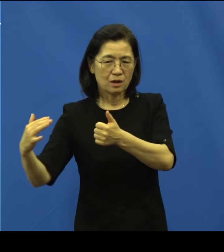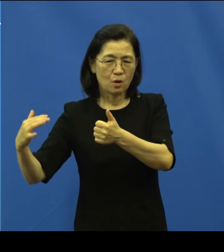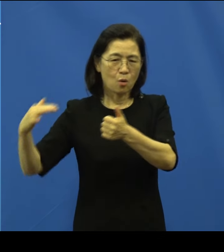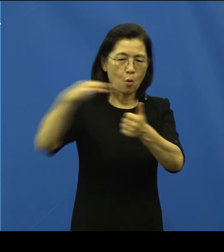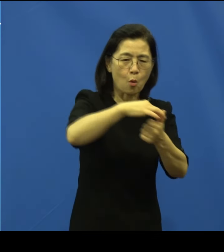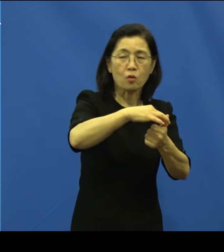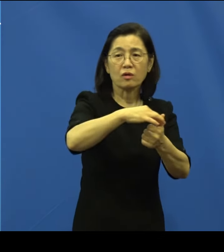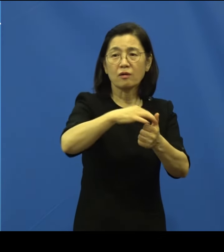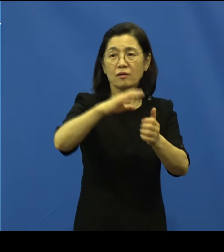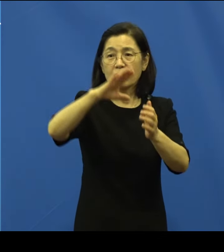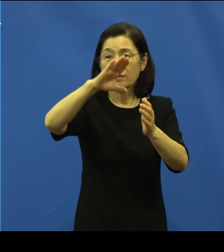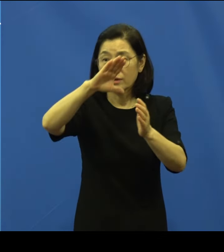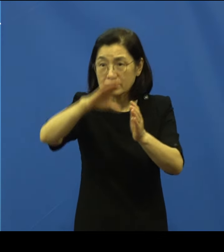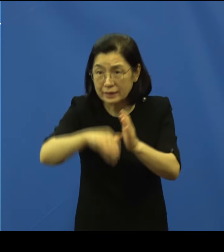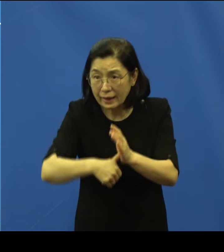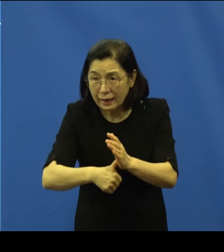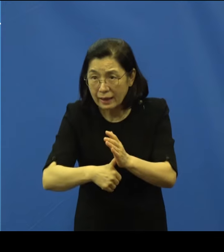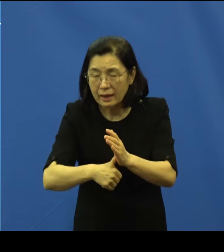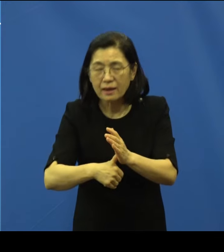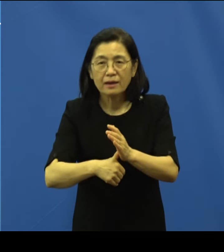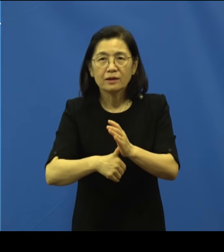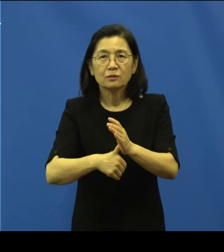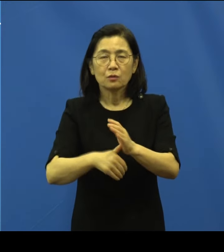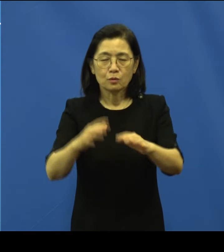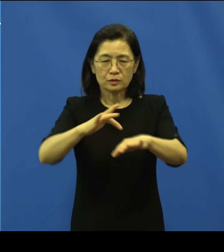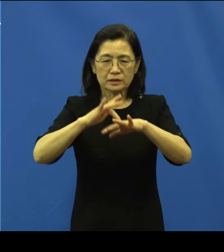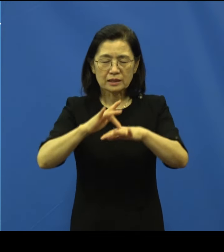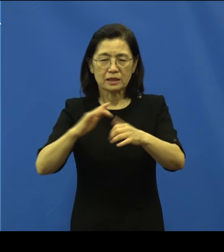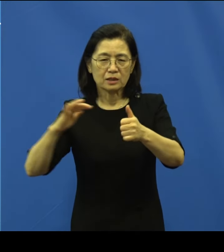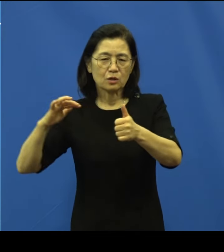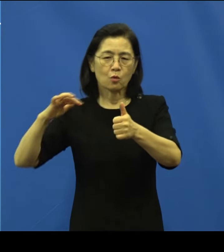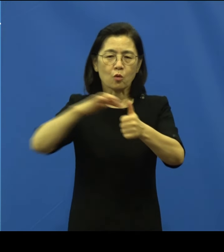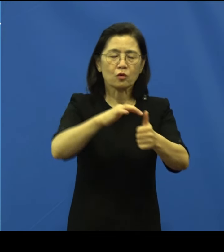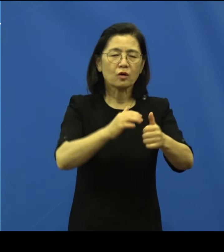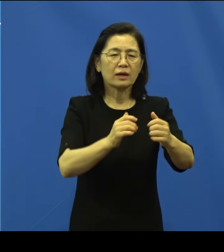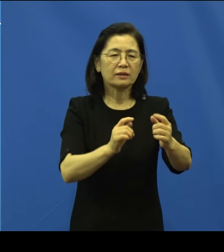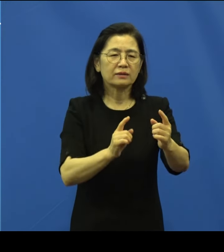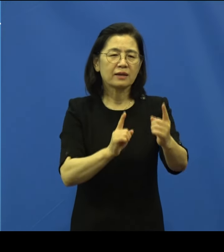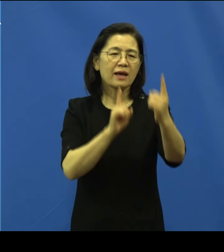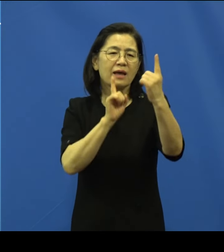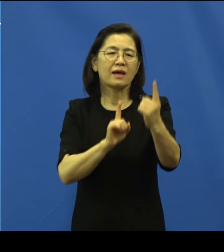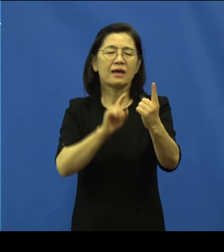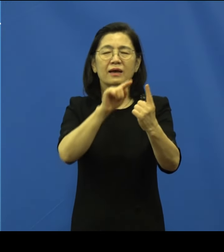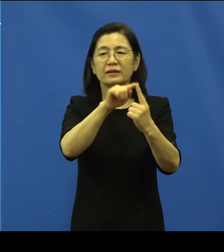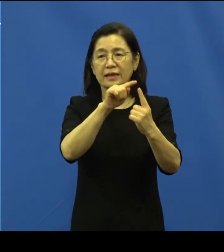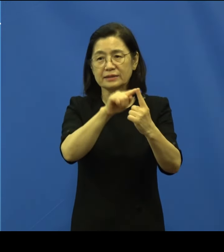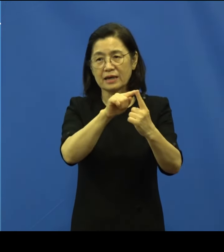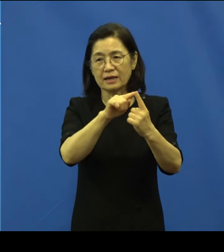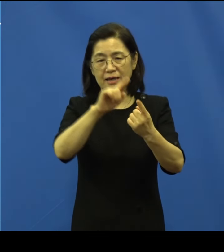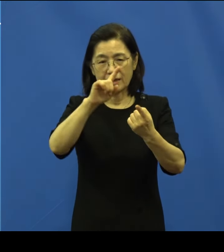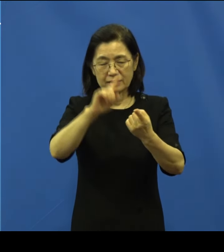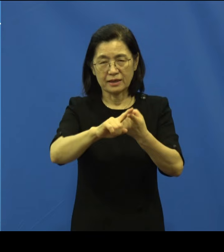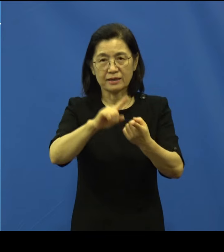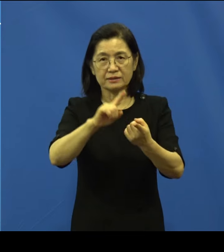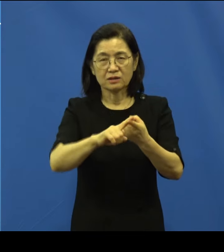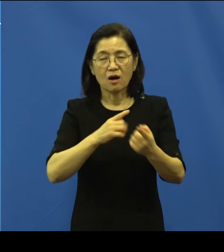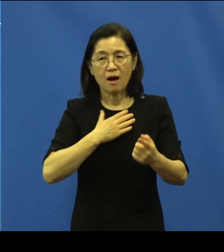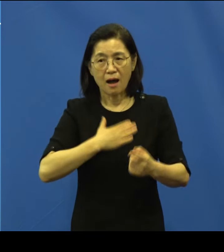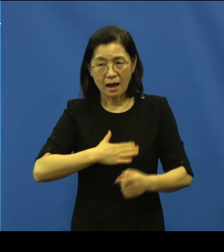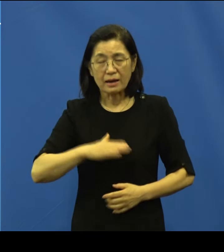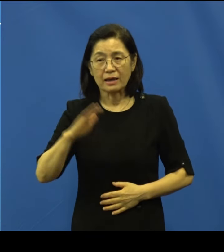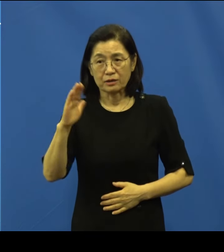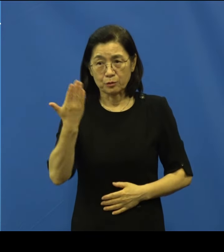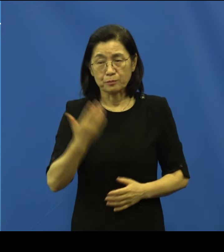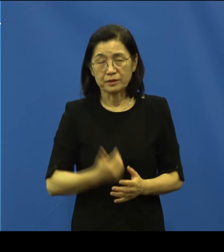대상, 이걸 우리가 알아야 돼요. 그죠? 사단에 대해서 무지하면 영적 전쟁을 치를 수 없습니다. 저걸 알아야